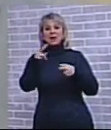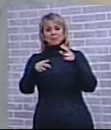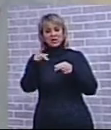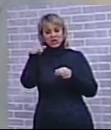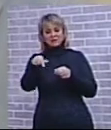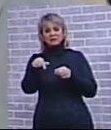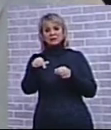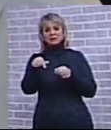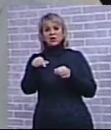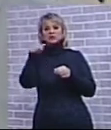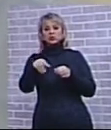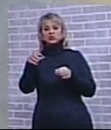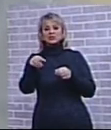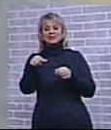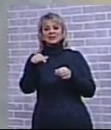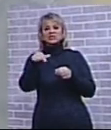прооперирован.